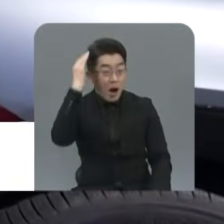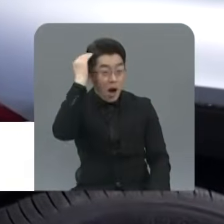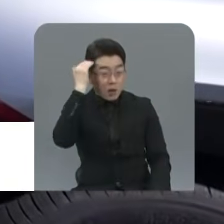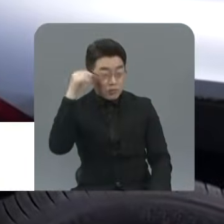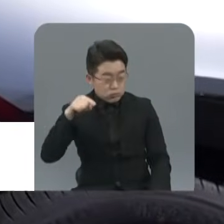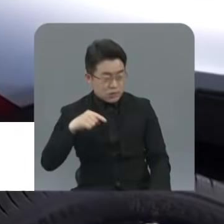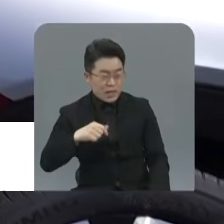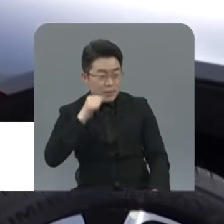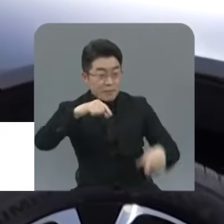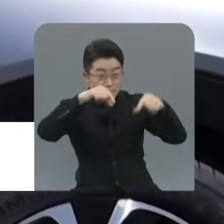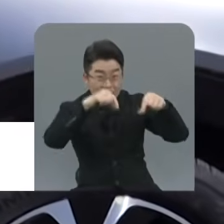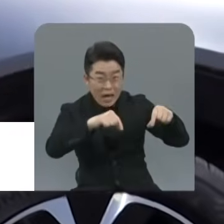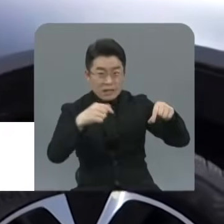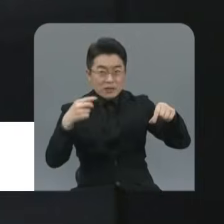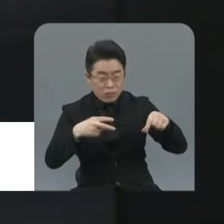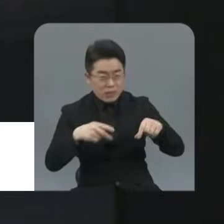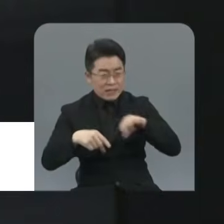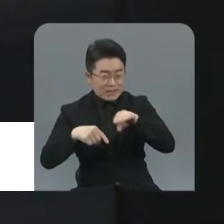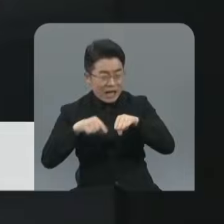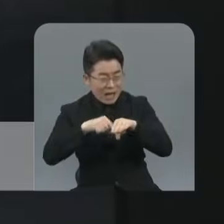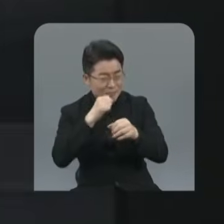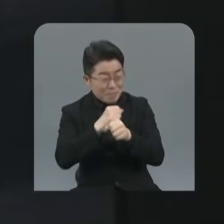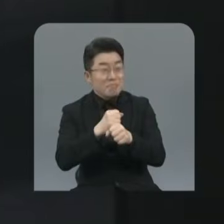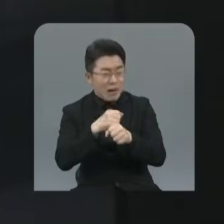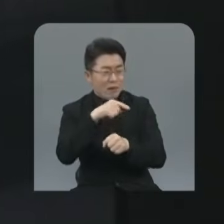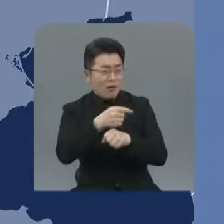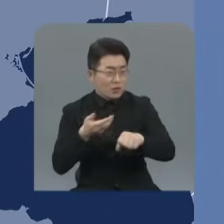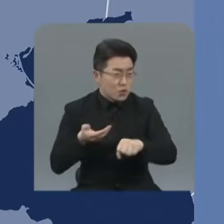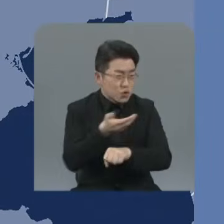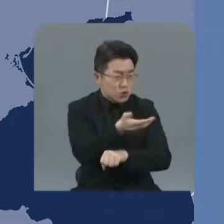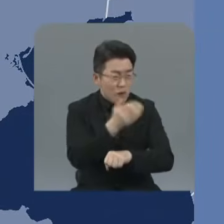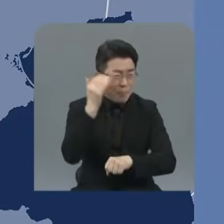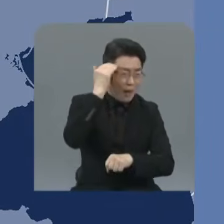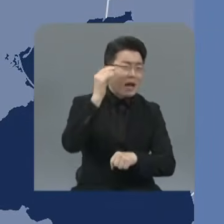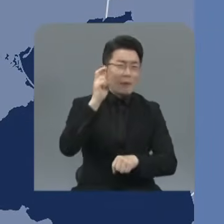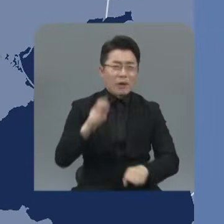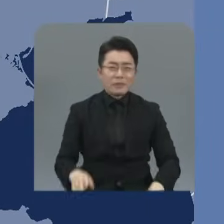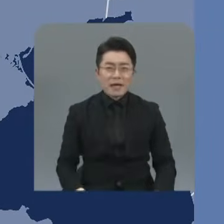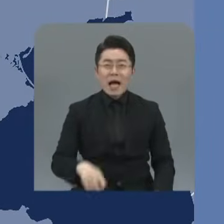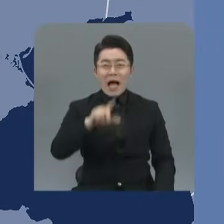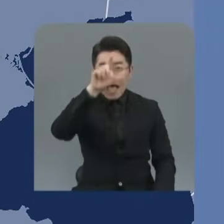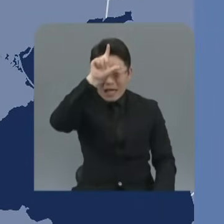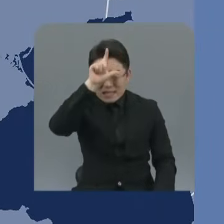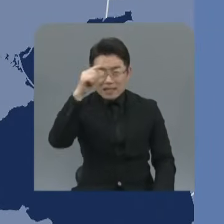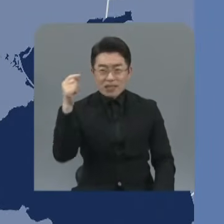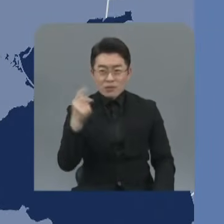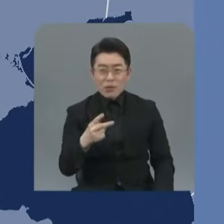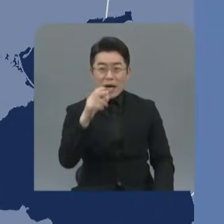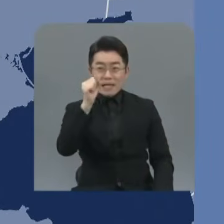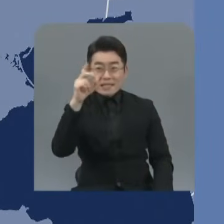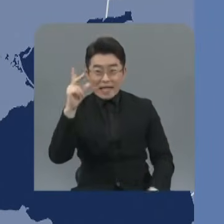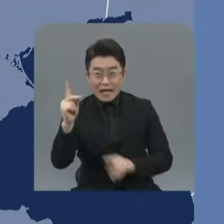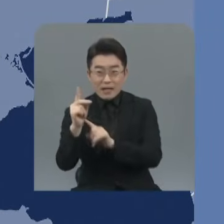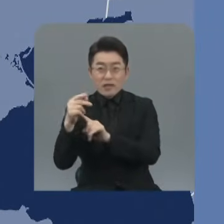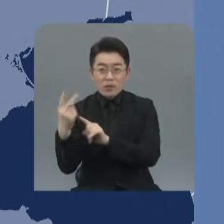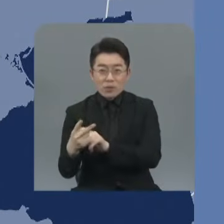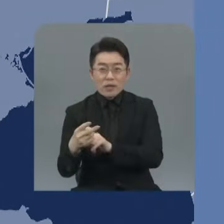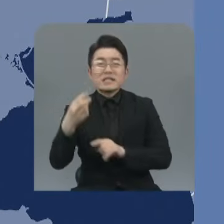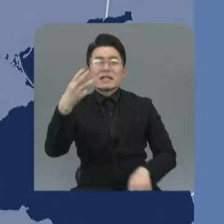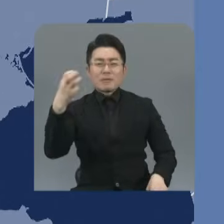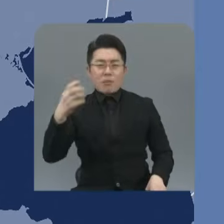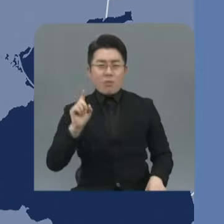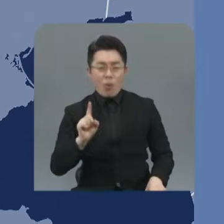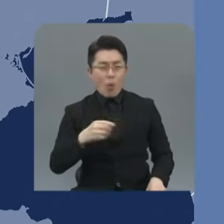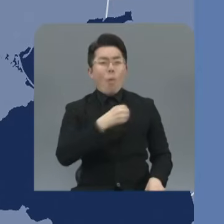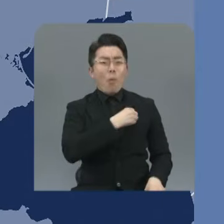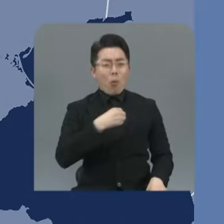전지와 완성차 업체가 직접 영향권에 들었습니다. LG 에너지 솔루션과 SK온, 삼성 SDI는